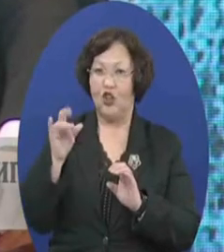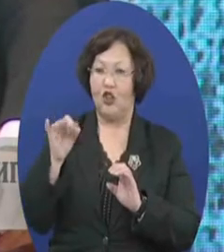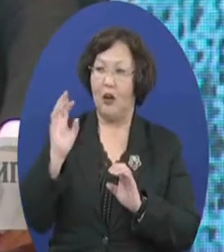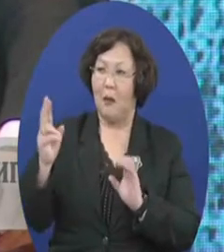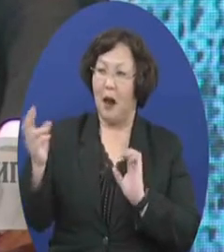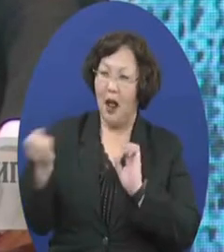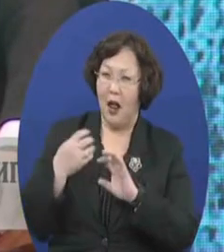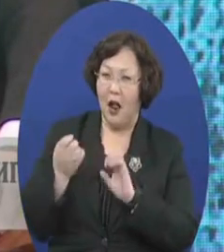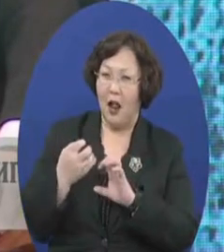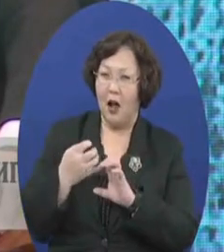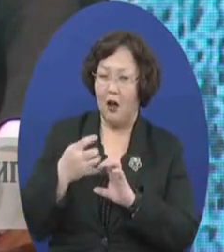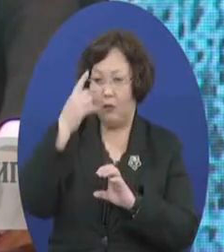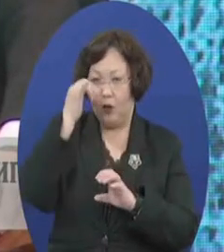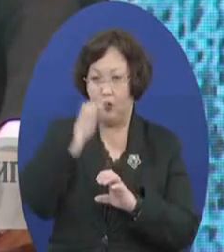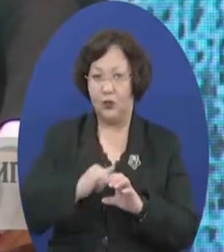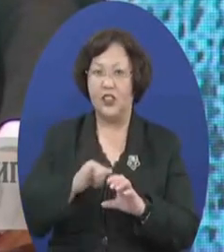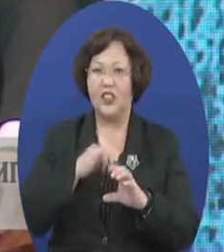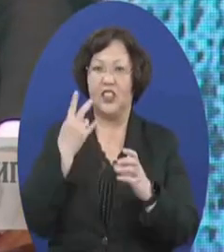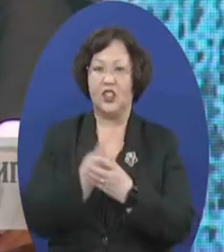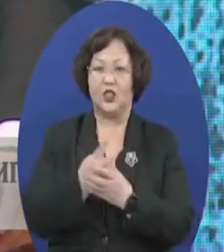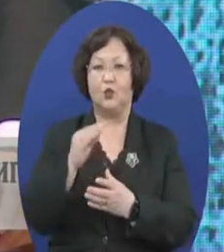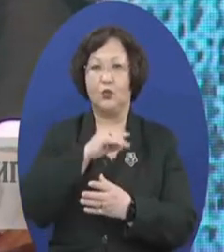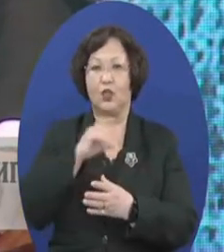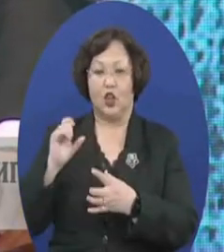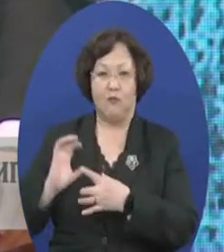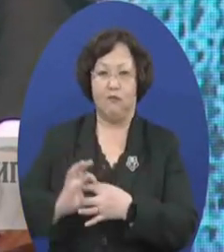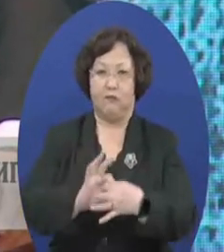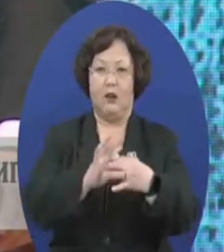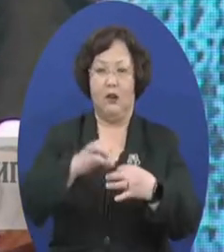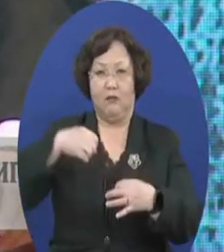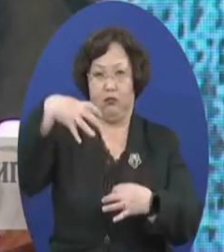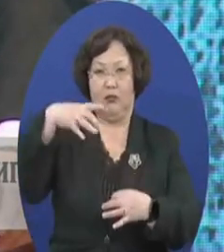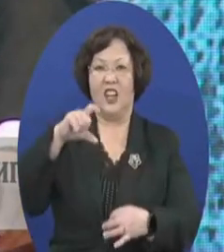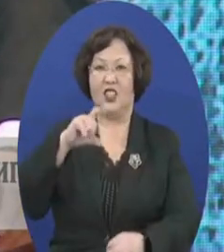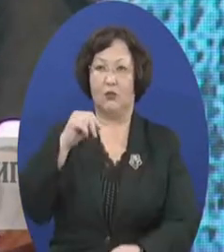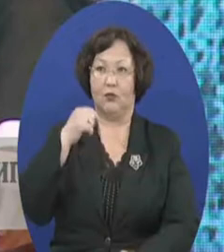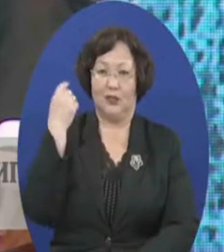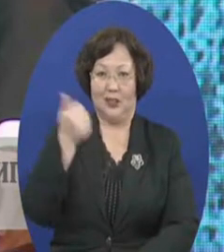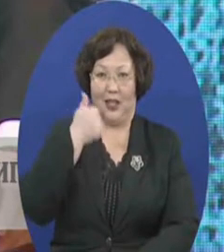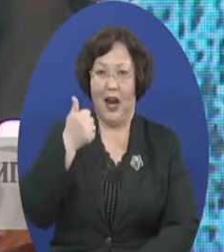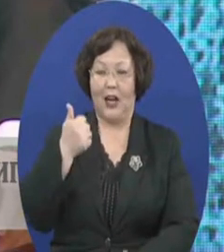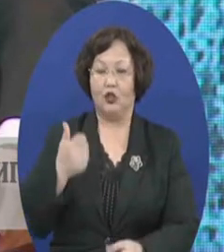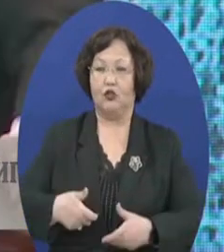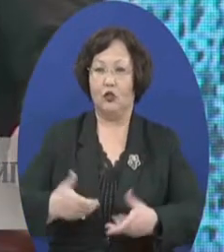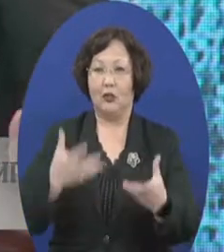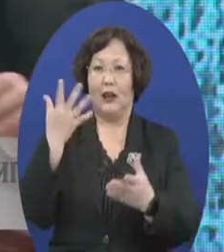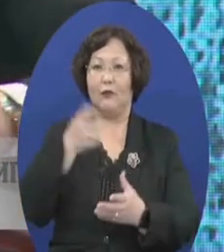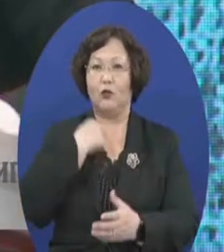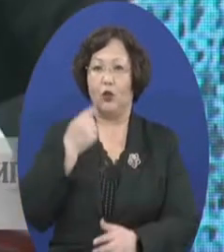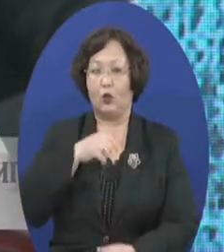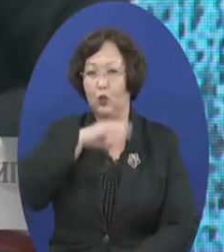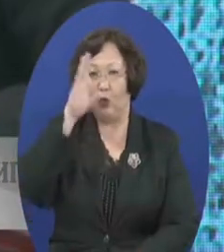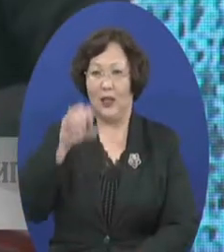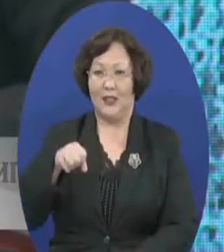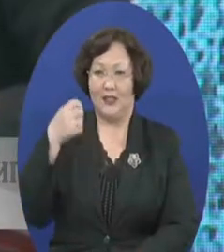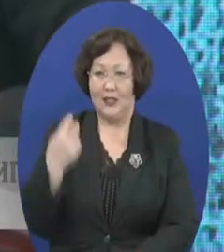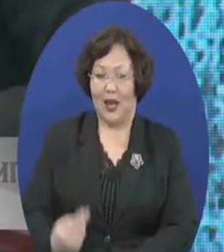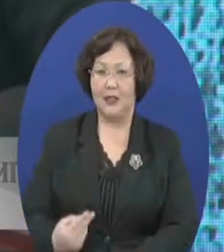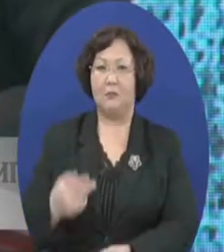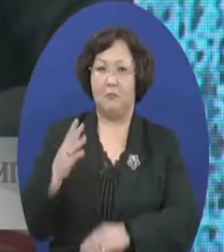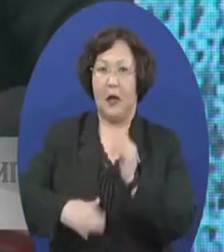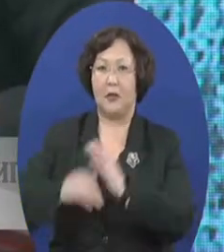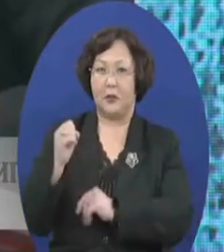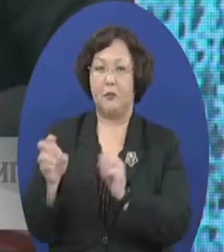нэгдсэн сүлжээнээс эрчим хүчээр хангах шийдвэр гарснаар таван толгой дулааны цэглэсэн станц баригдах бодит боломж